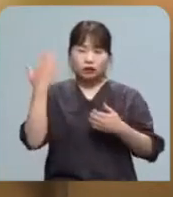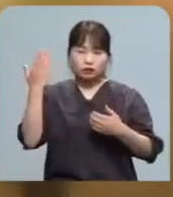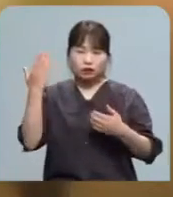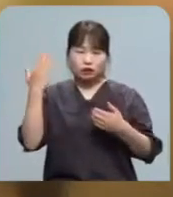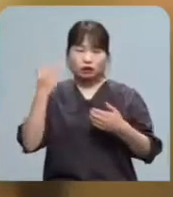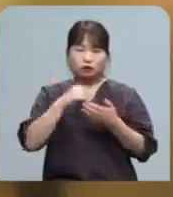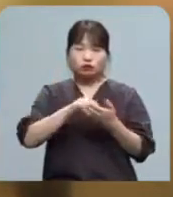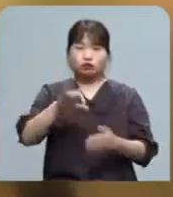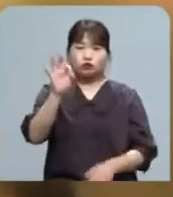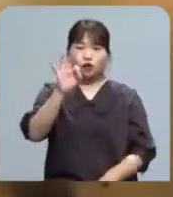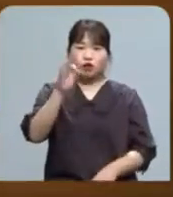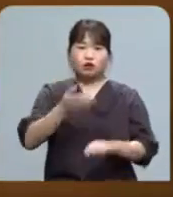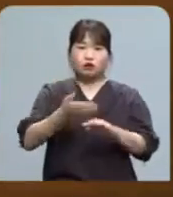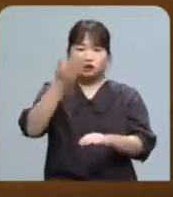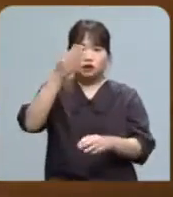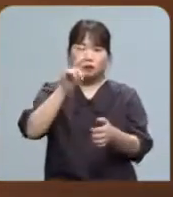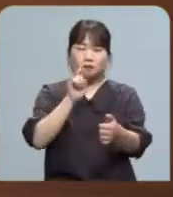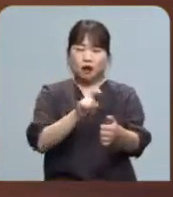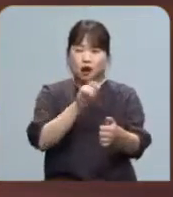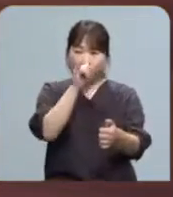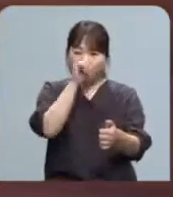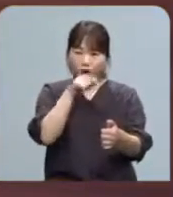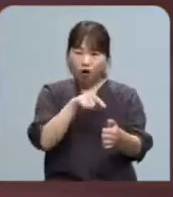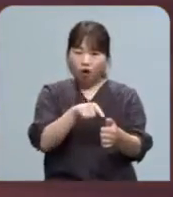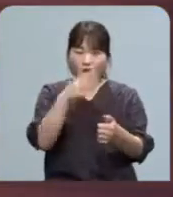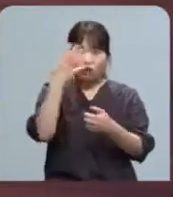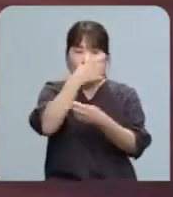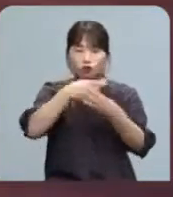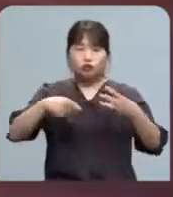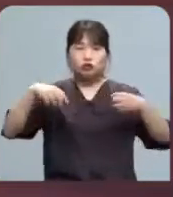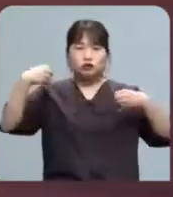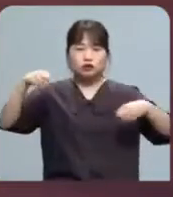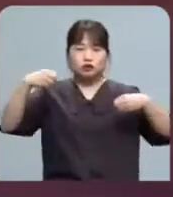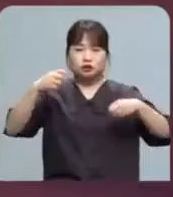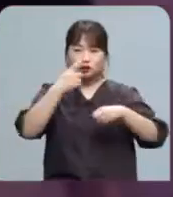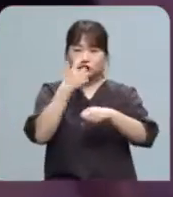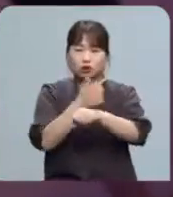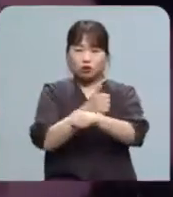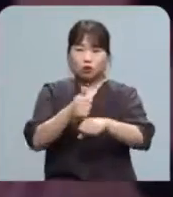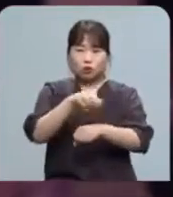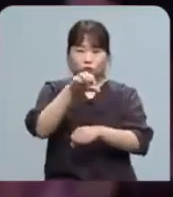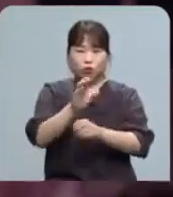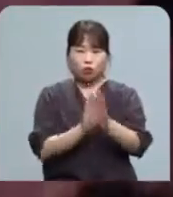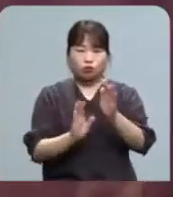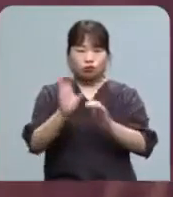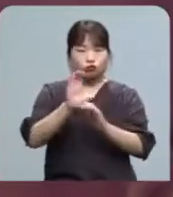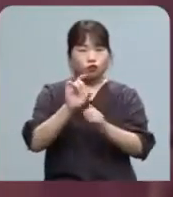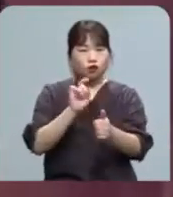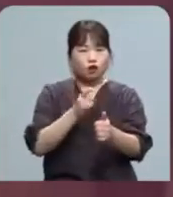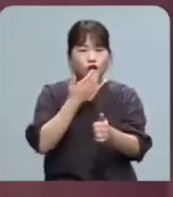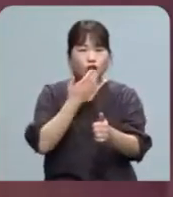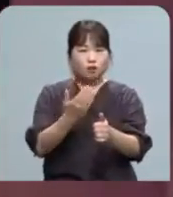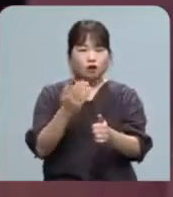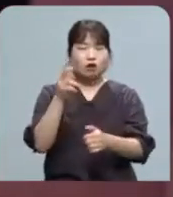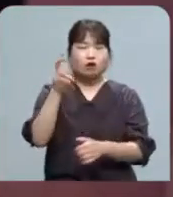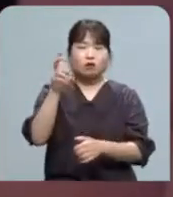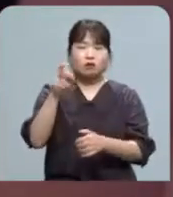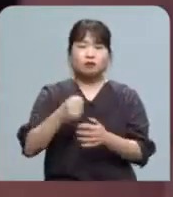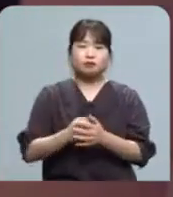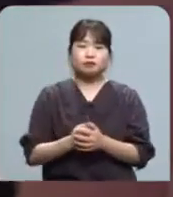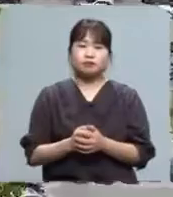10명이 넘게 양성 판정을 받은 청주에 댄스학원 에서도 추가 확진 자가 나올 가능성이 높은